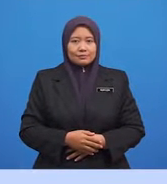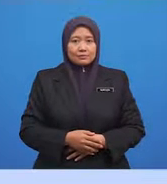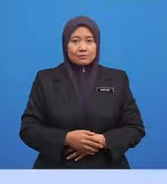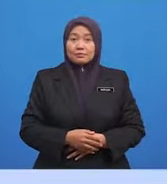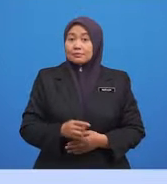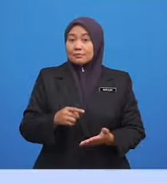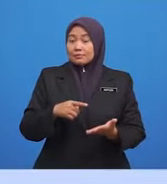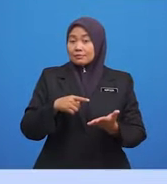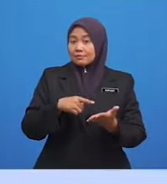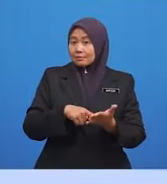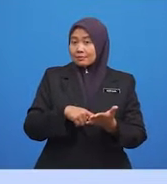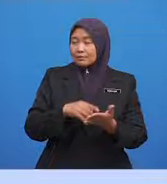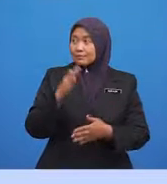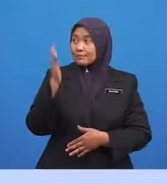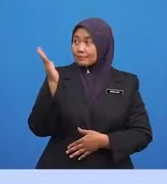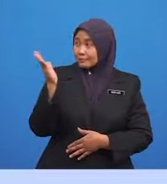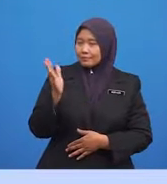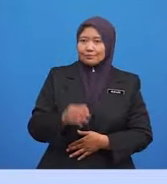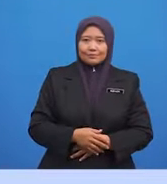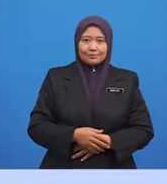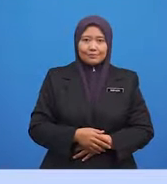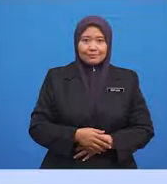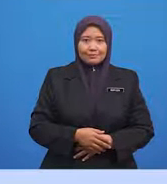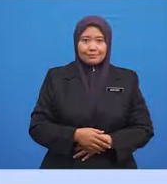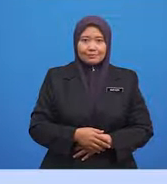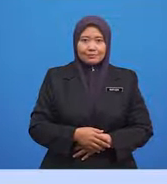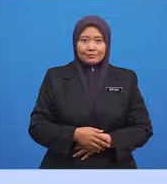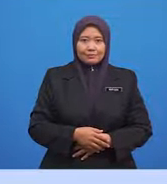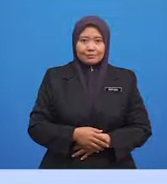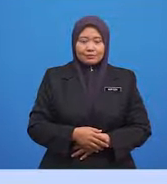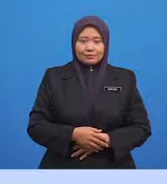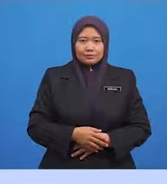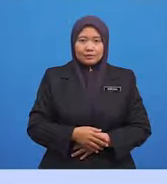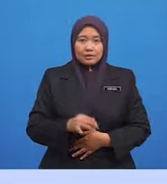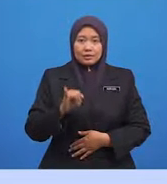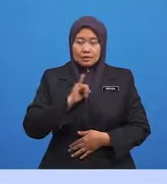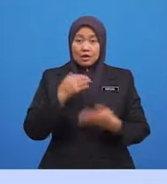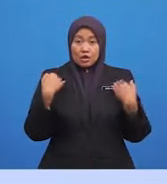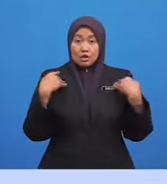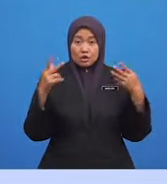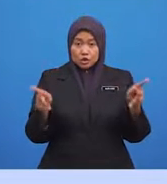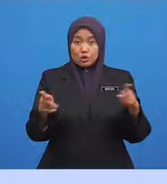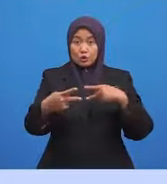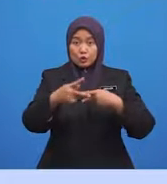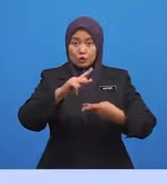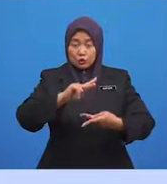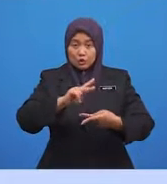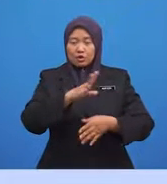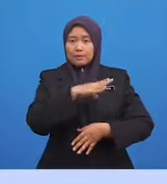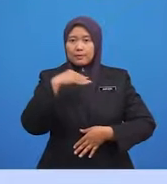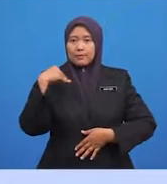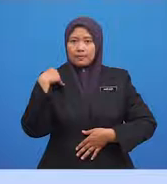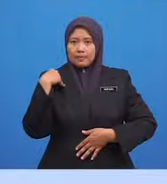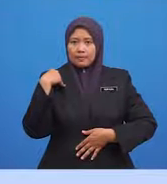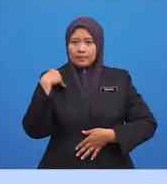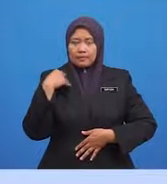Ini dia. Murid-murid lihat paparan ini. Cikgu mempunyai sebuah kotak dan